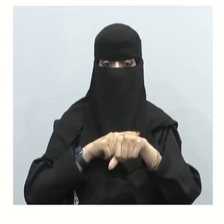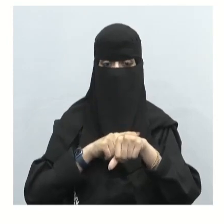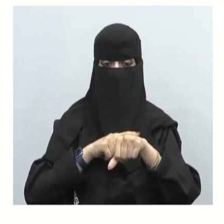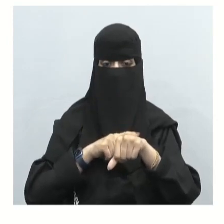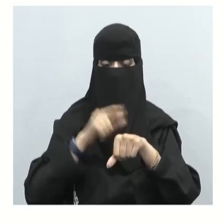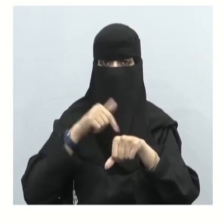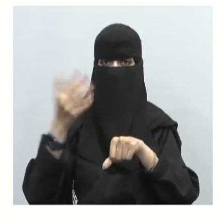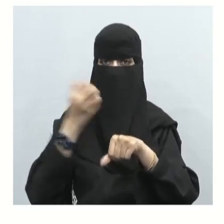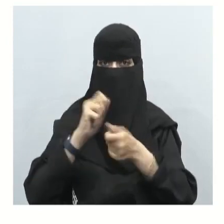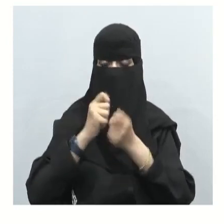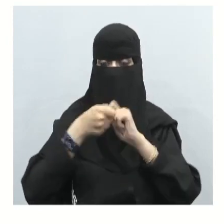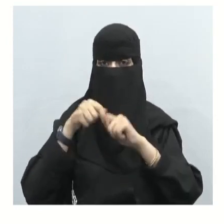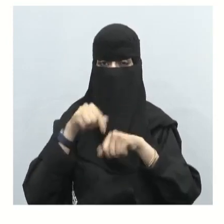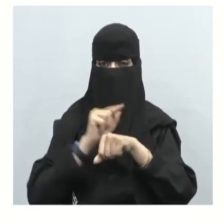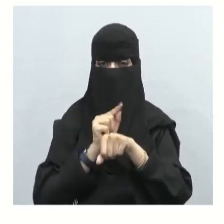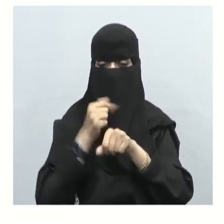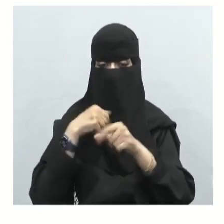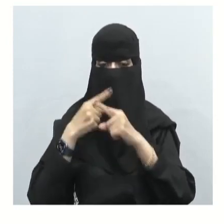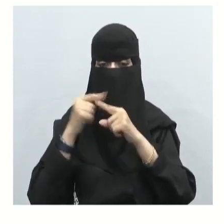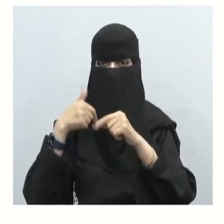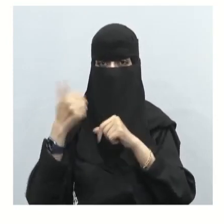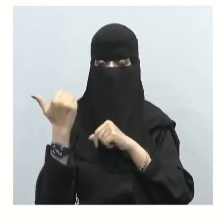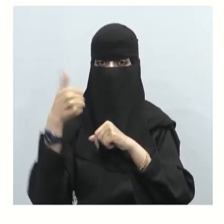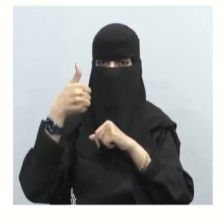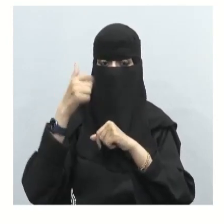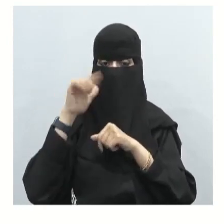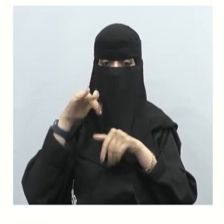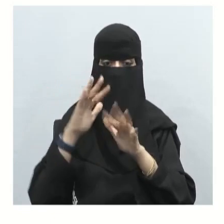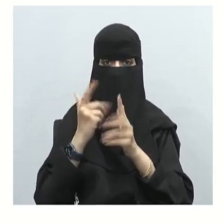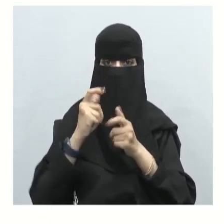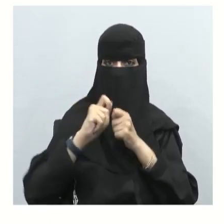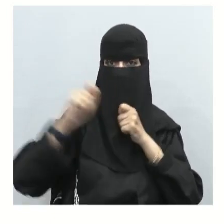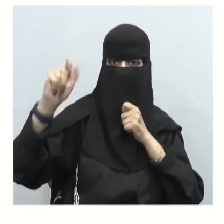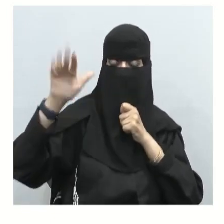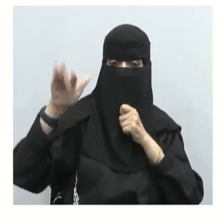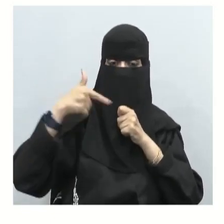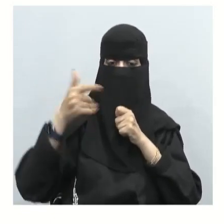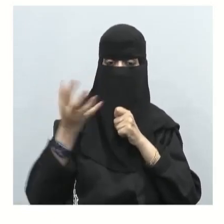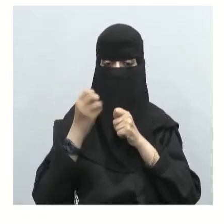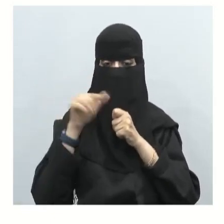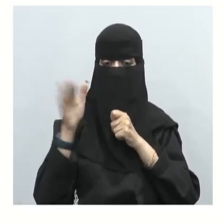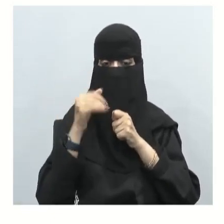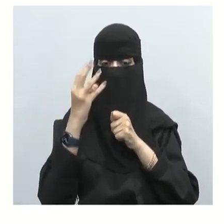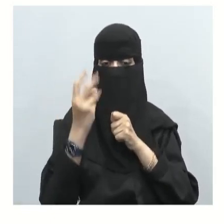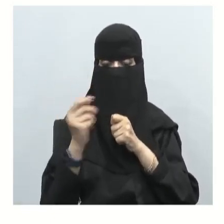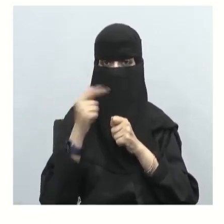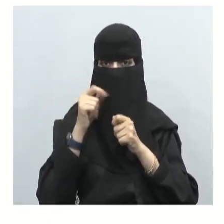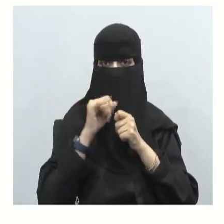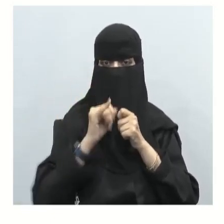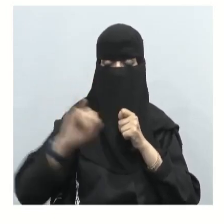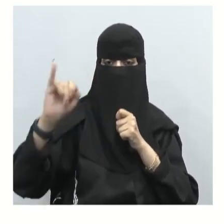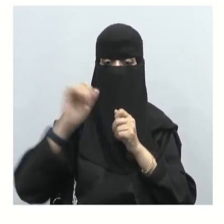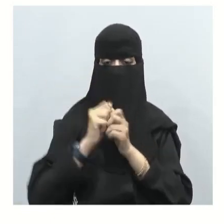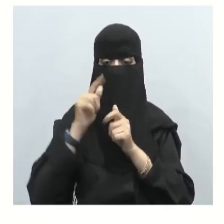لكي نحولها الى ثوانين نضرب في الستين فكم تبعد اذا طالب مني حساب المسافه